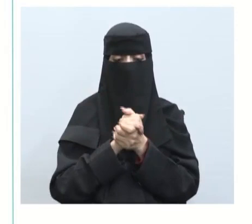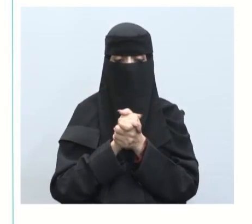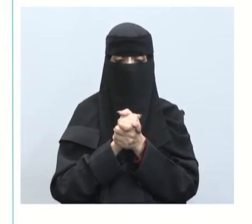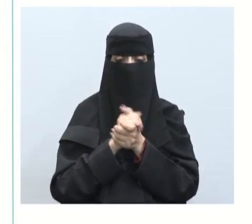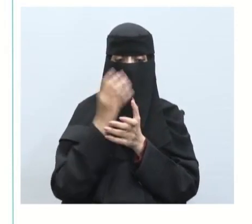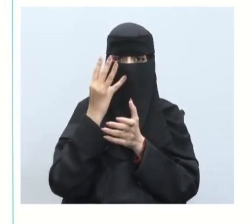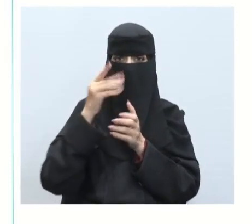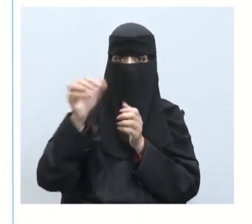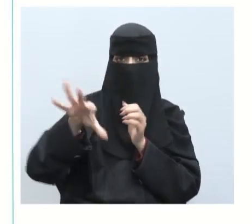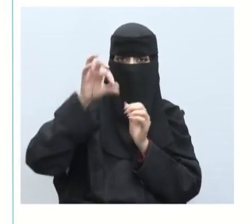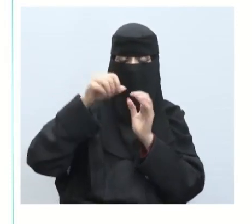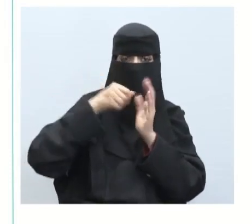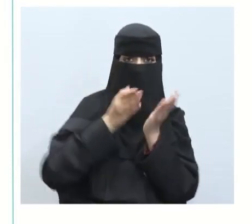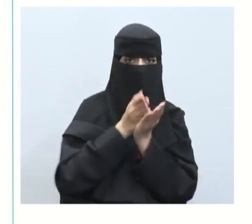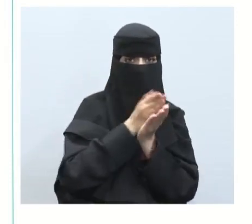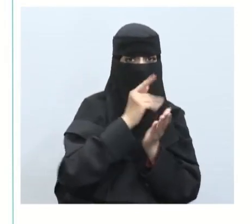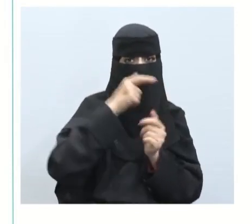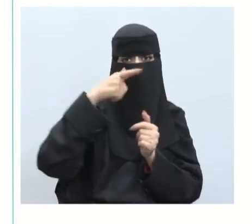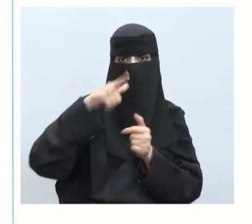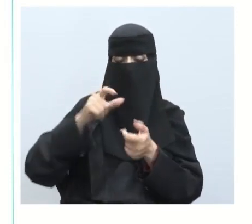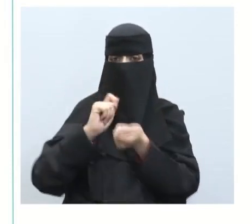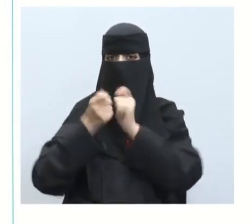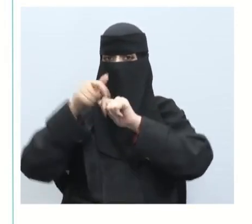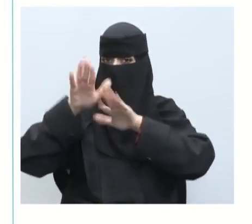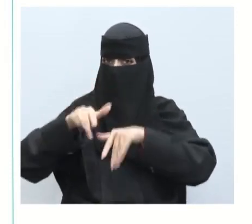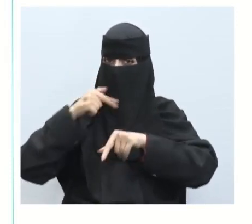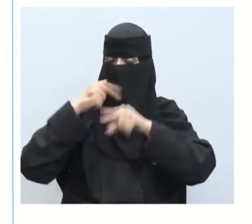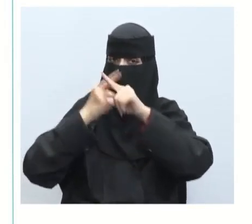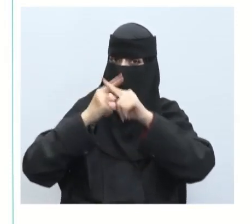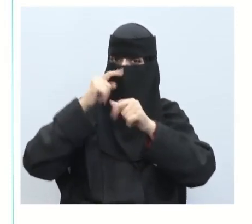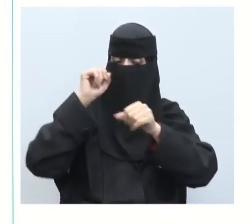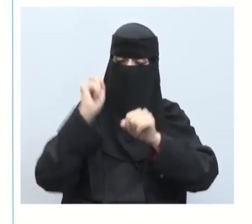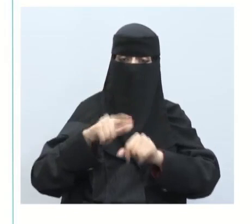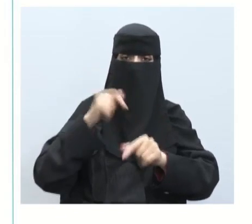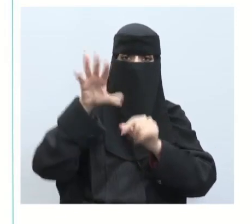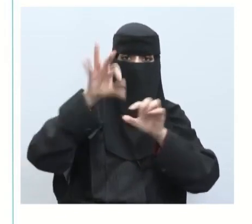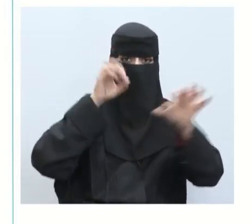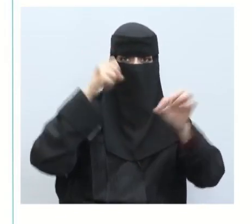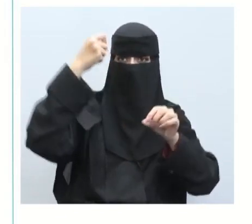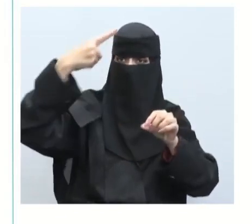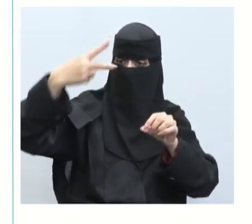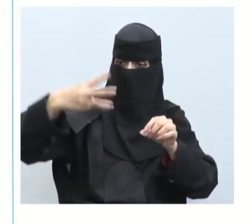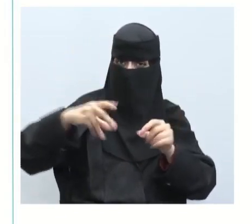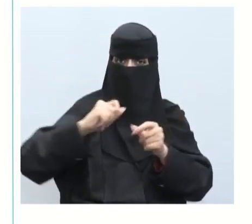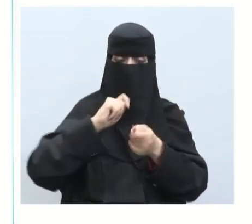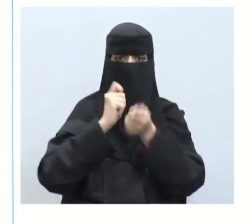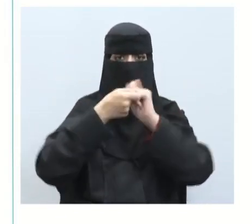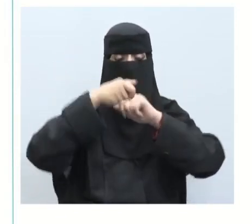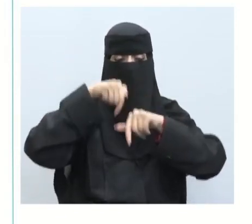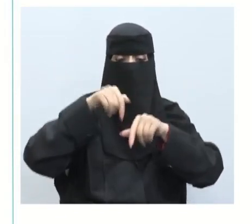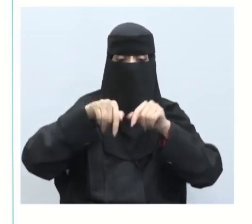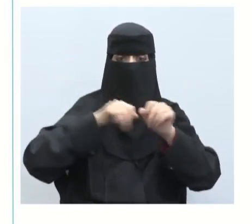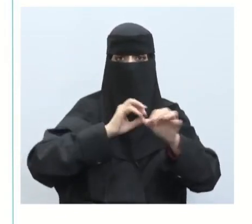الربحيه يتخذون الاجراءات التصحيحيه في حال حدوث اخطاء لديهم خطه تصحيحيه لجميع الاجراءات